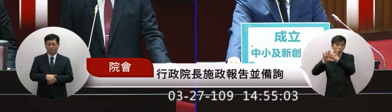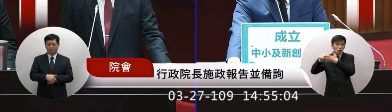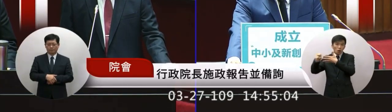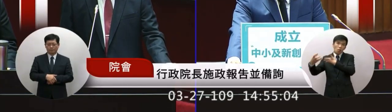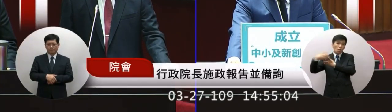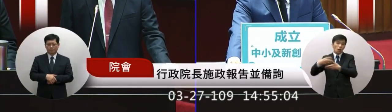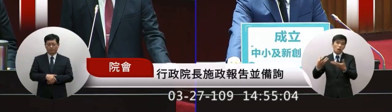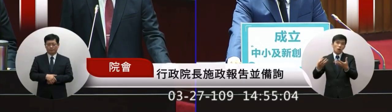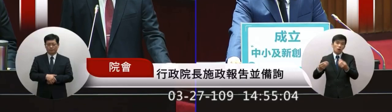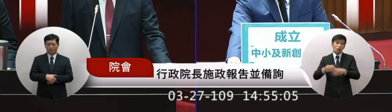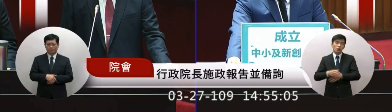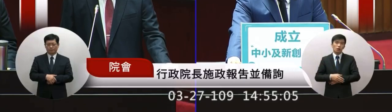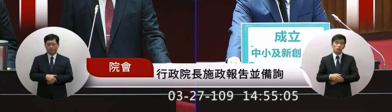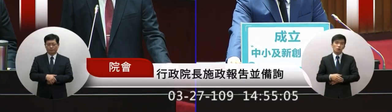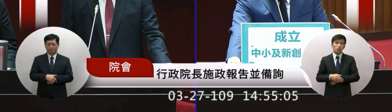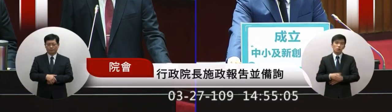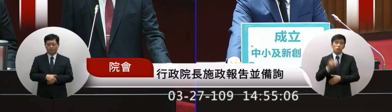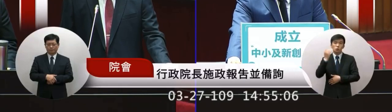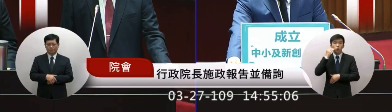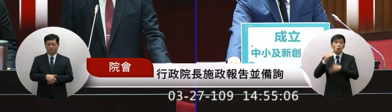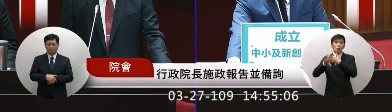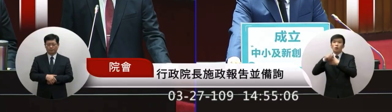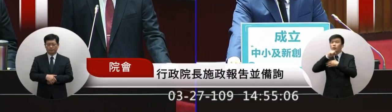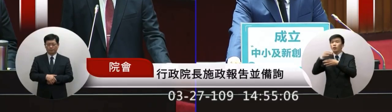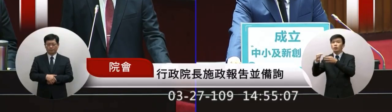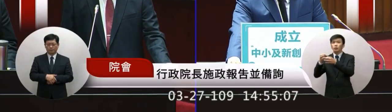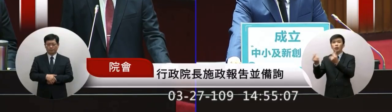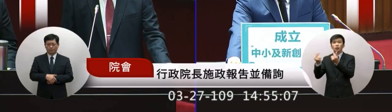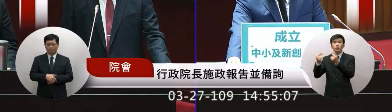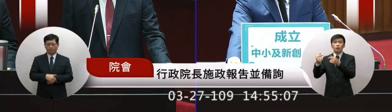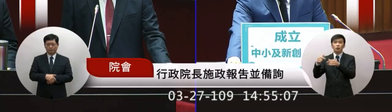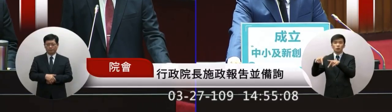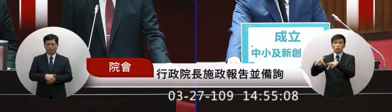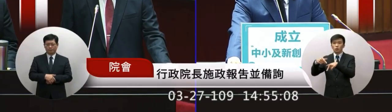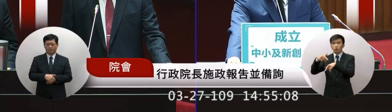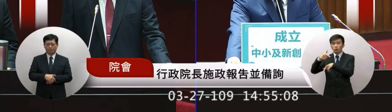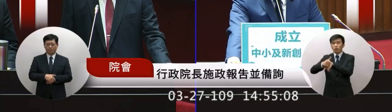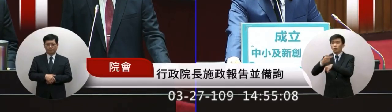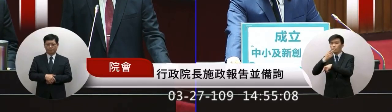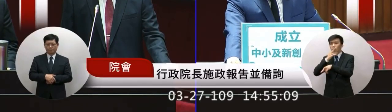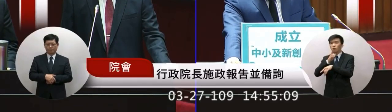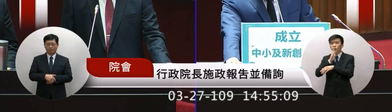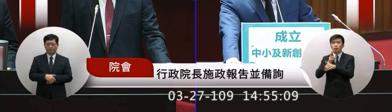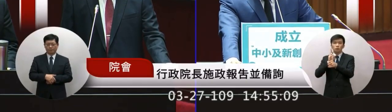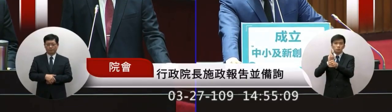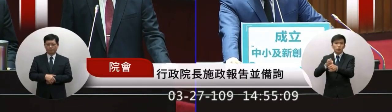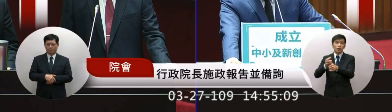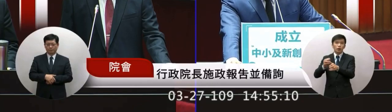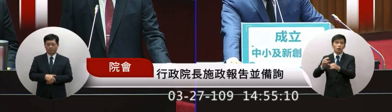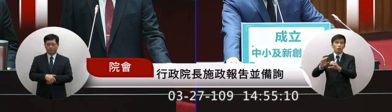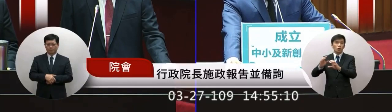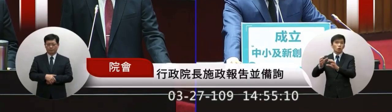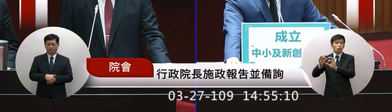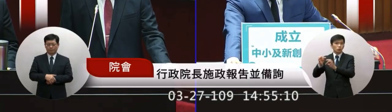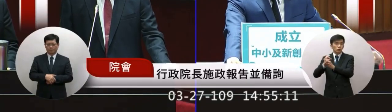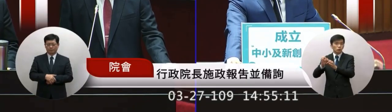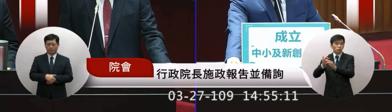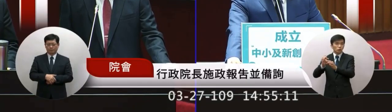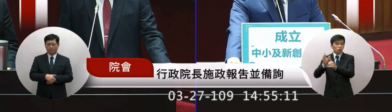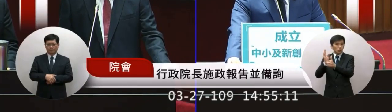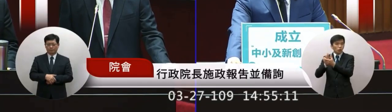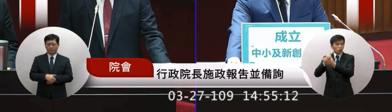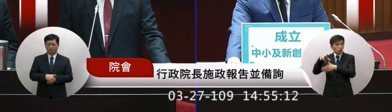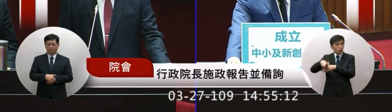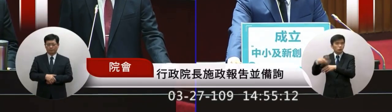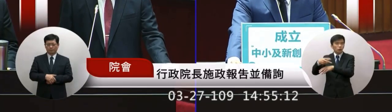海外的台商基本上是以，如果以这个东南亚这边是以投资业务处跟侨委会来协助，所以这个部分我希望就是说，院